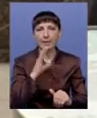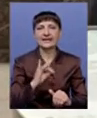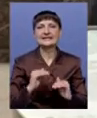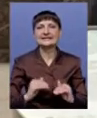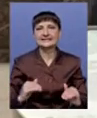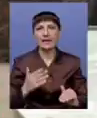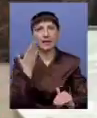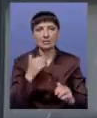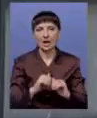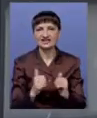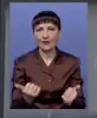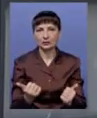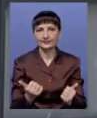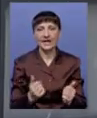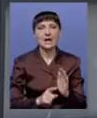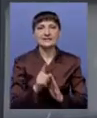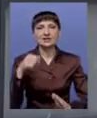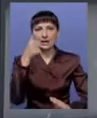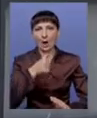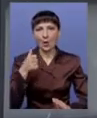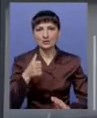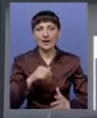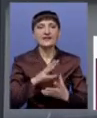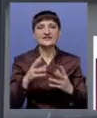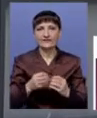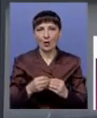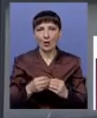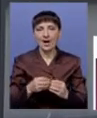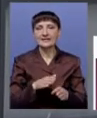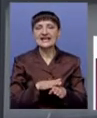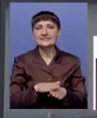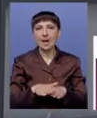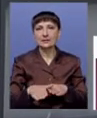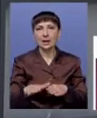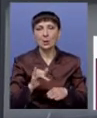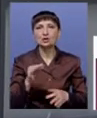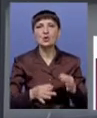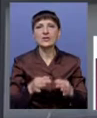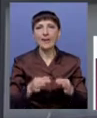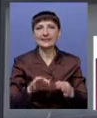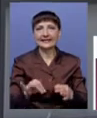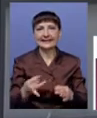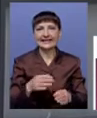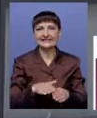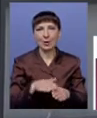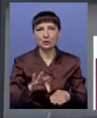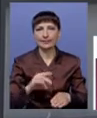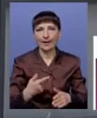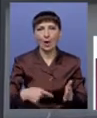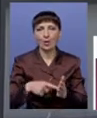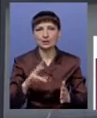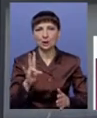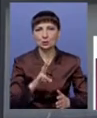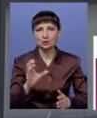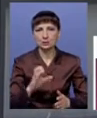во время развода. С начала года всего на исполнении у судебных исполнителей города